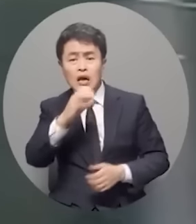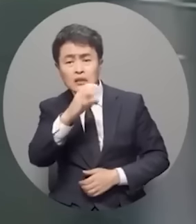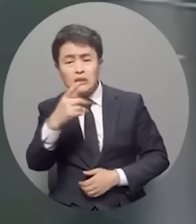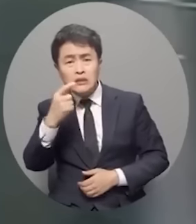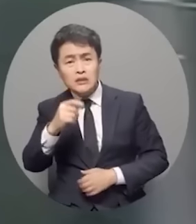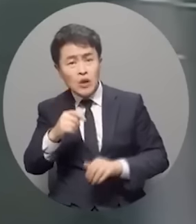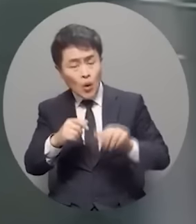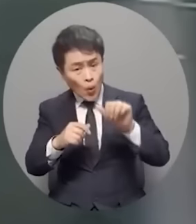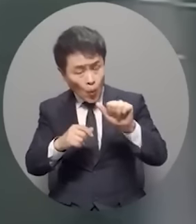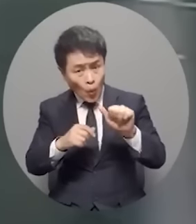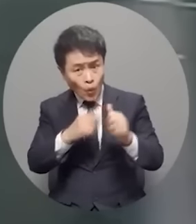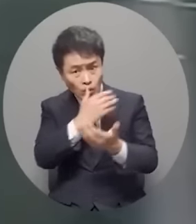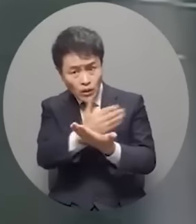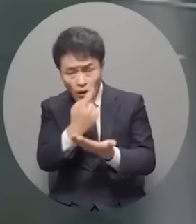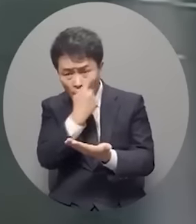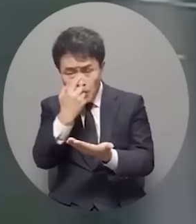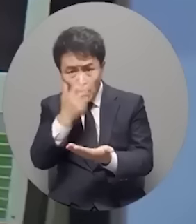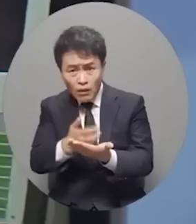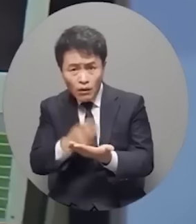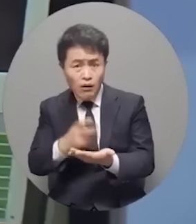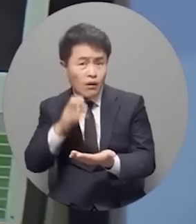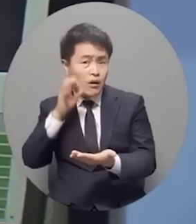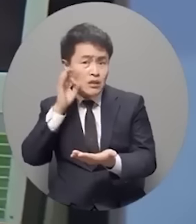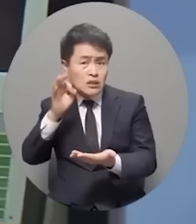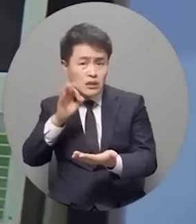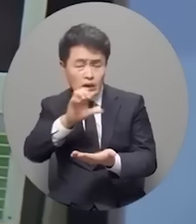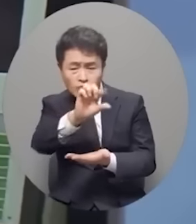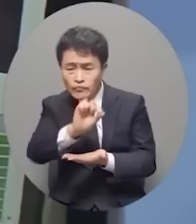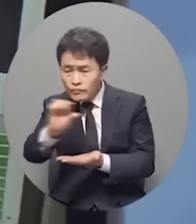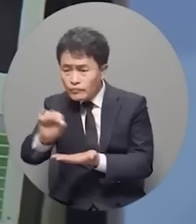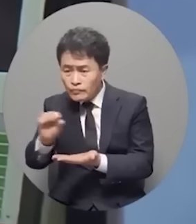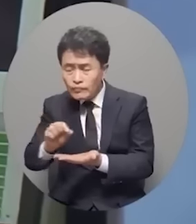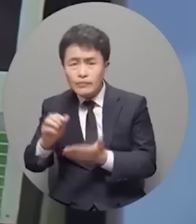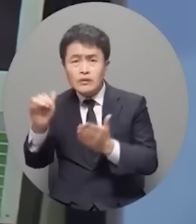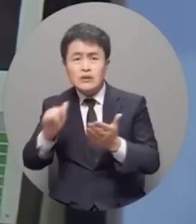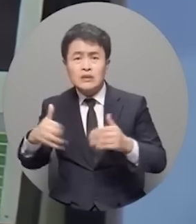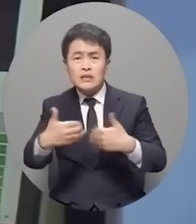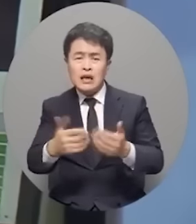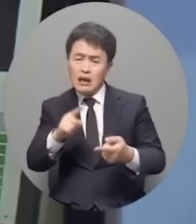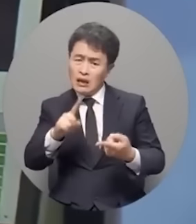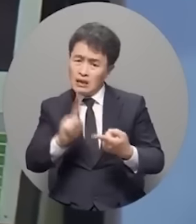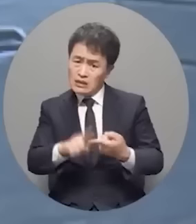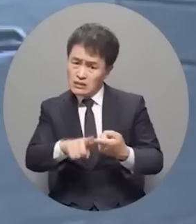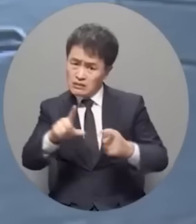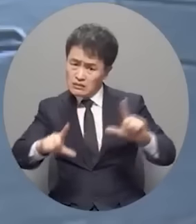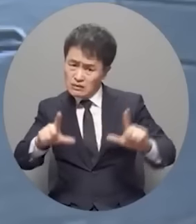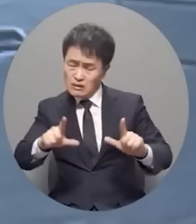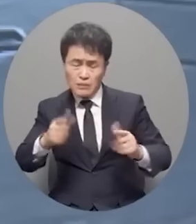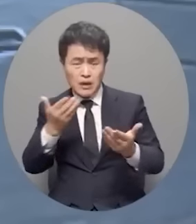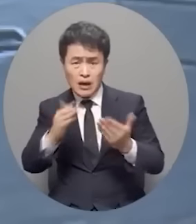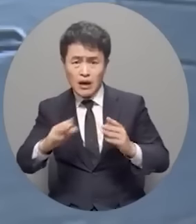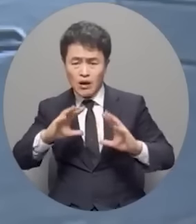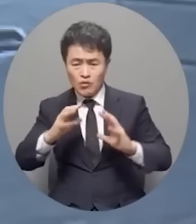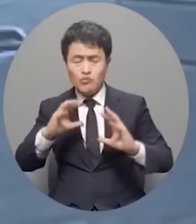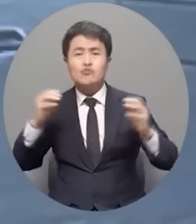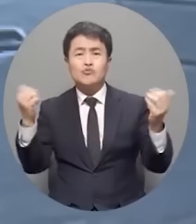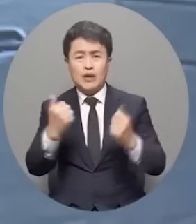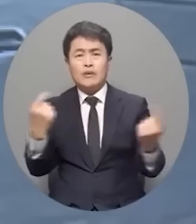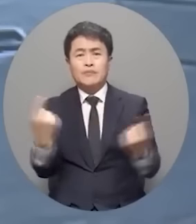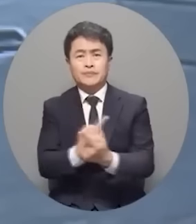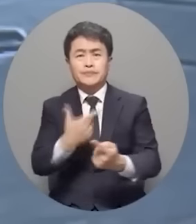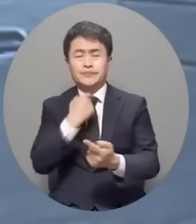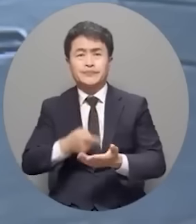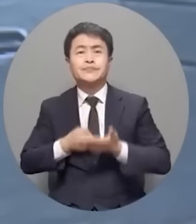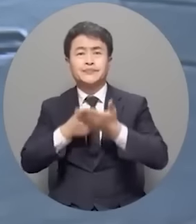개의 법적 증거물을 10개월 넘게 직접 모은 유가족은 지금의 비합리적인 현실을 국회가 개선해달라고 호소하고